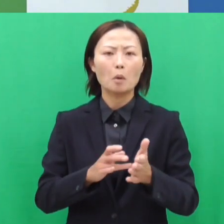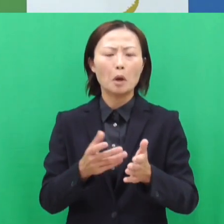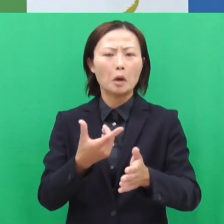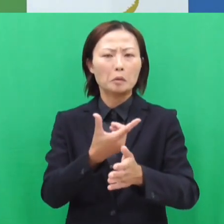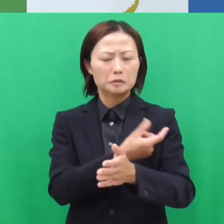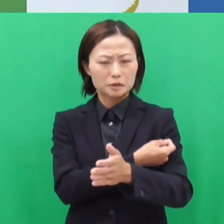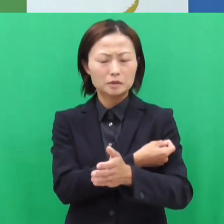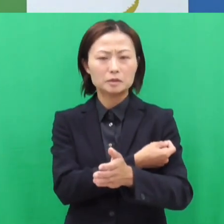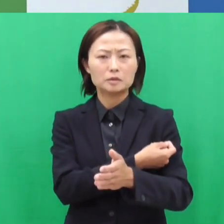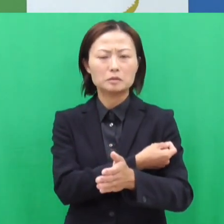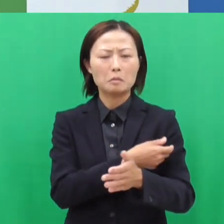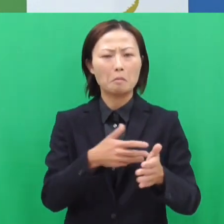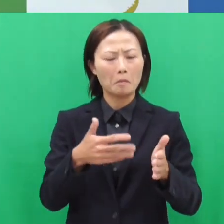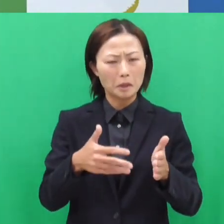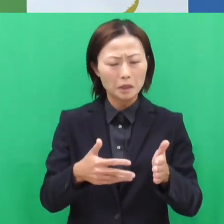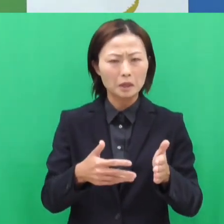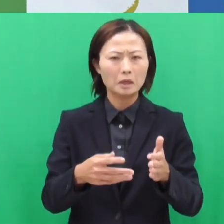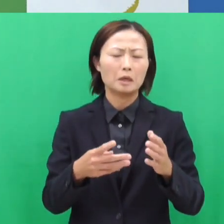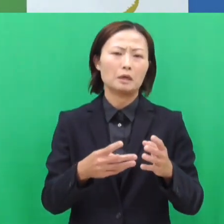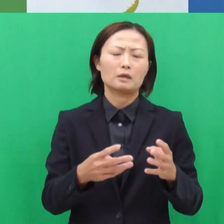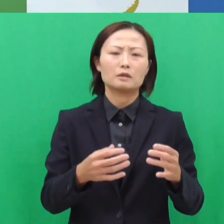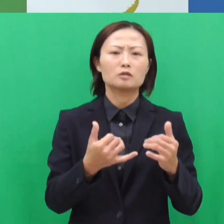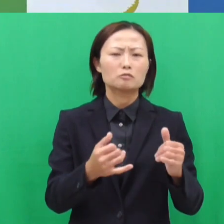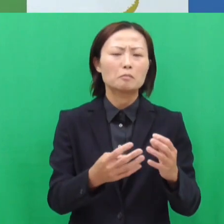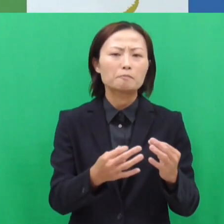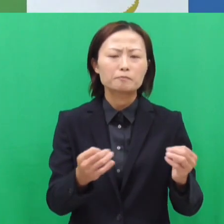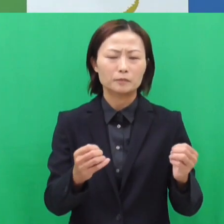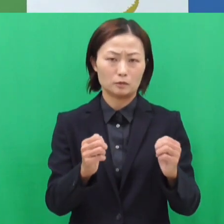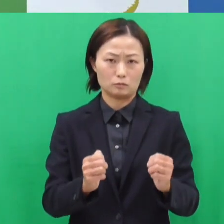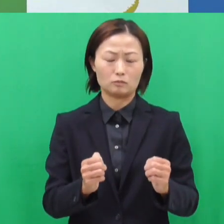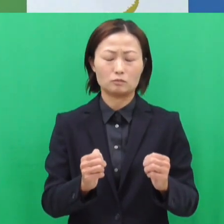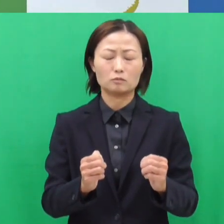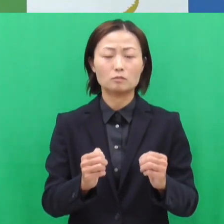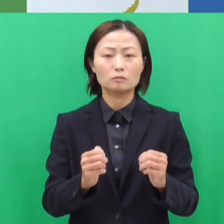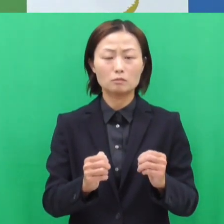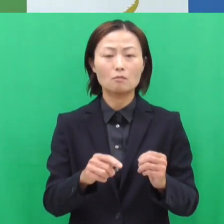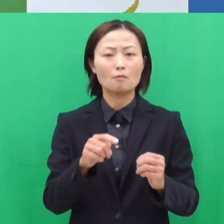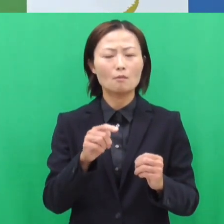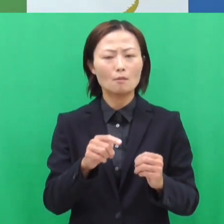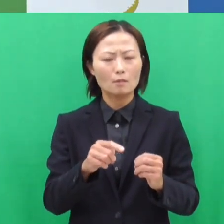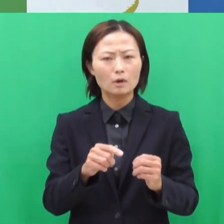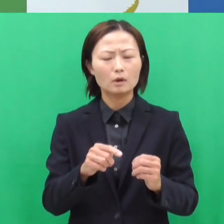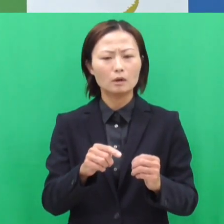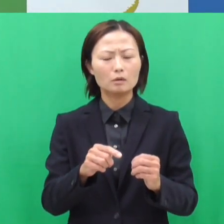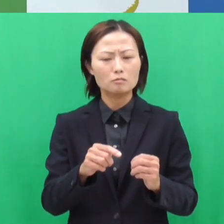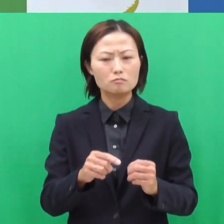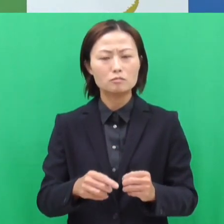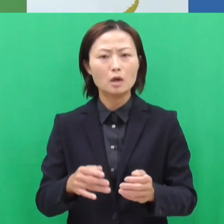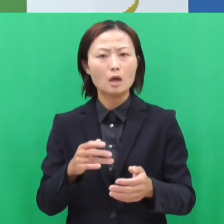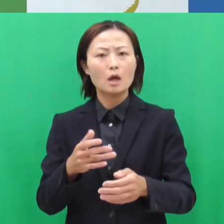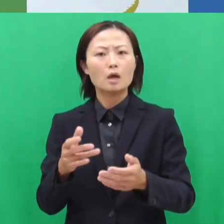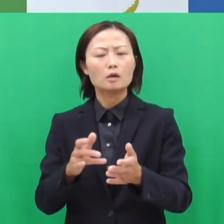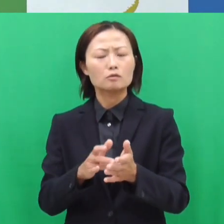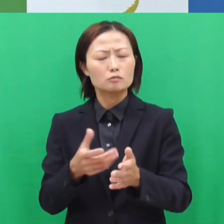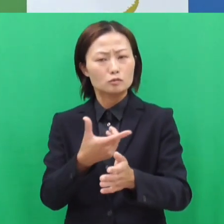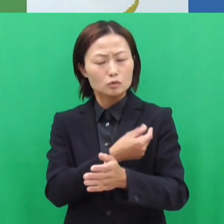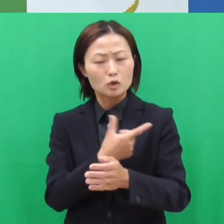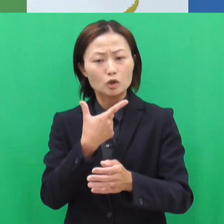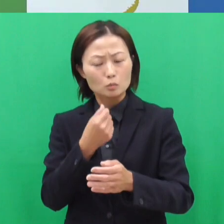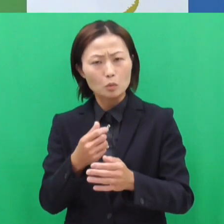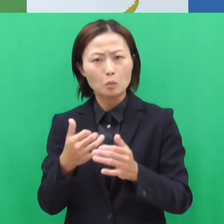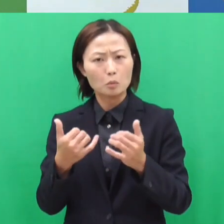を摂取が成長であるというお話がありましたで成長だということはそんなに需要が残念ながらないのかなと思っ